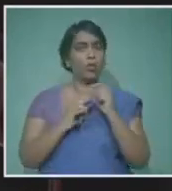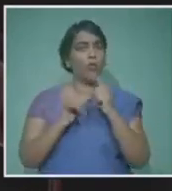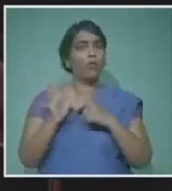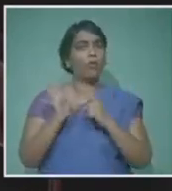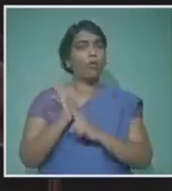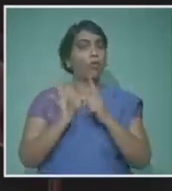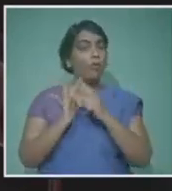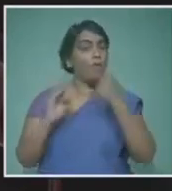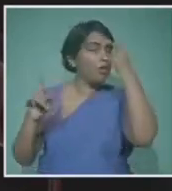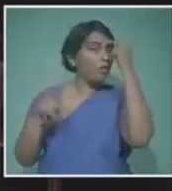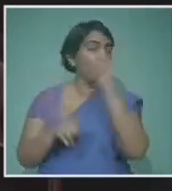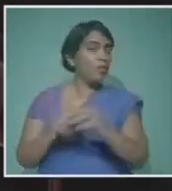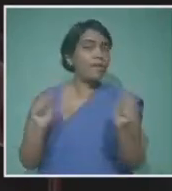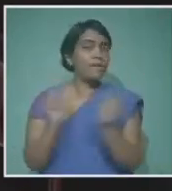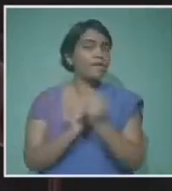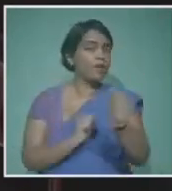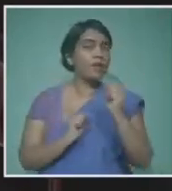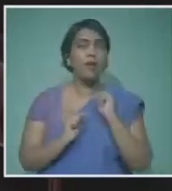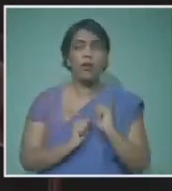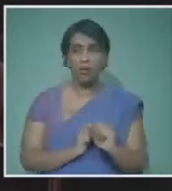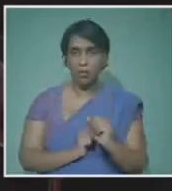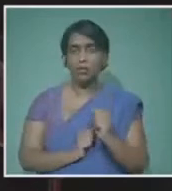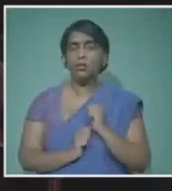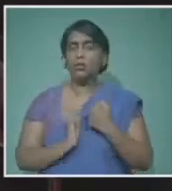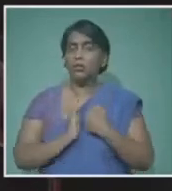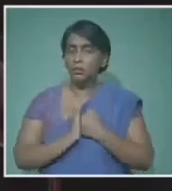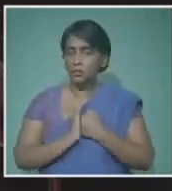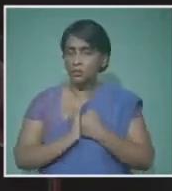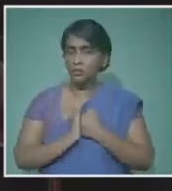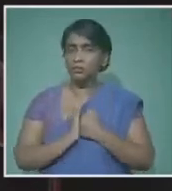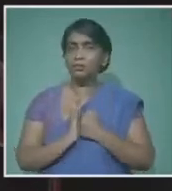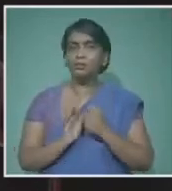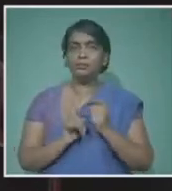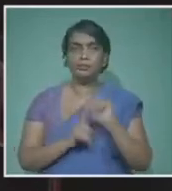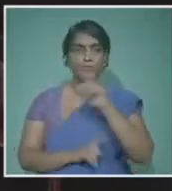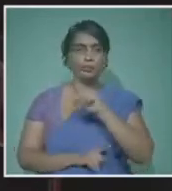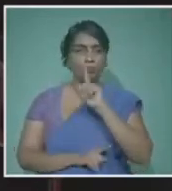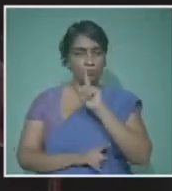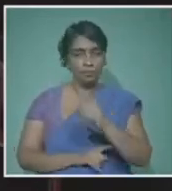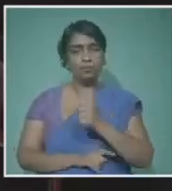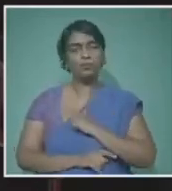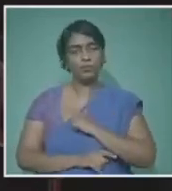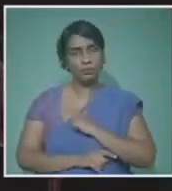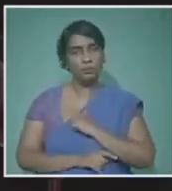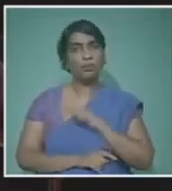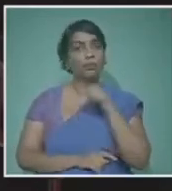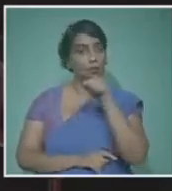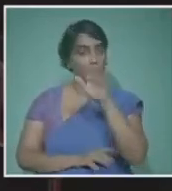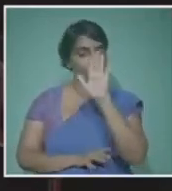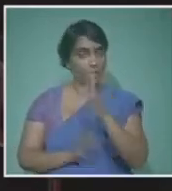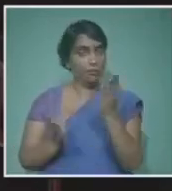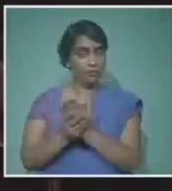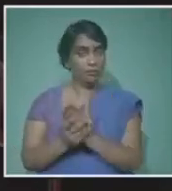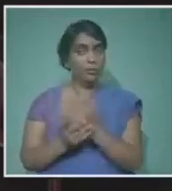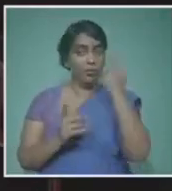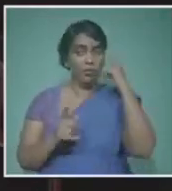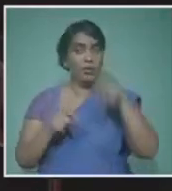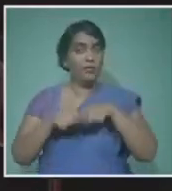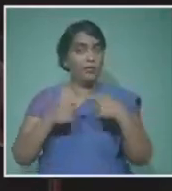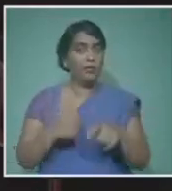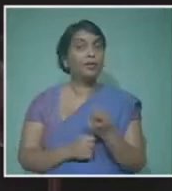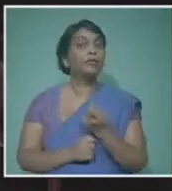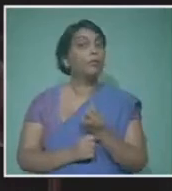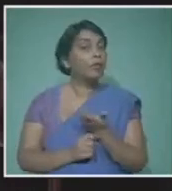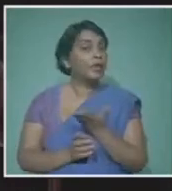පිළිබඳව ගන්නලද ක්‍රියාමාර්ග කවරේද කියලා ගරු සභානායකතුමාගෙන් දැනගන්න කැමතියි. ඒ වගේම ඔබතුමා ගාව තිබෙනවා නම් මේ සඳහා වැය කරලාද මුදල්